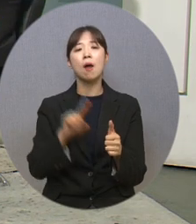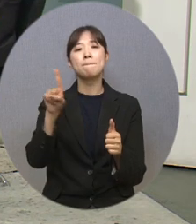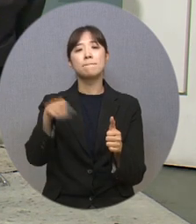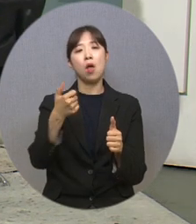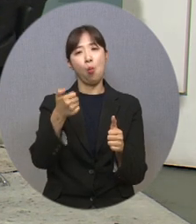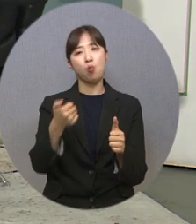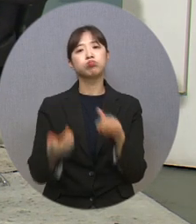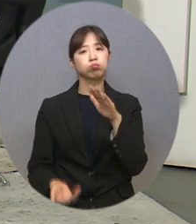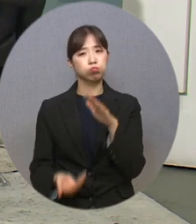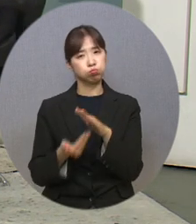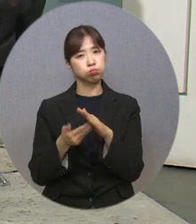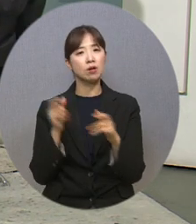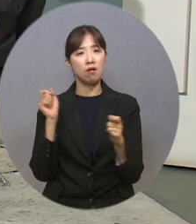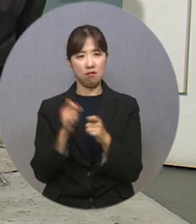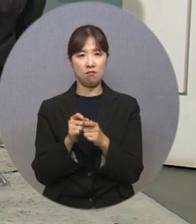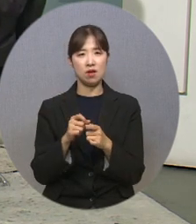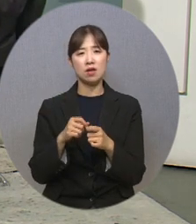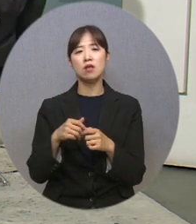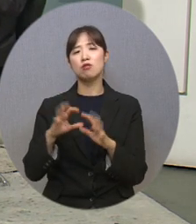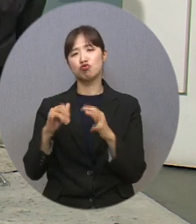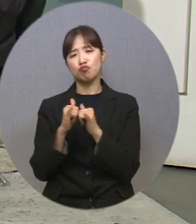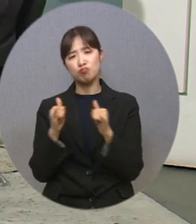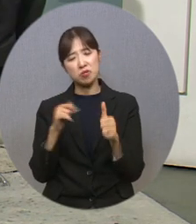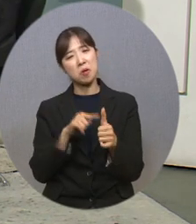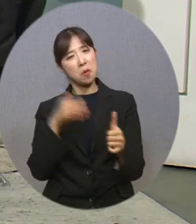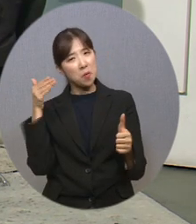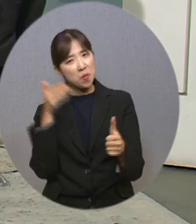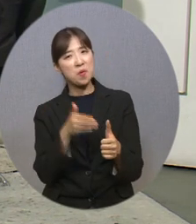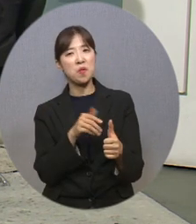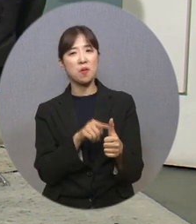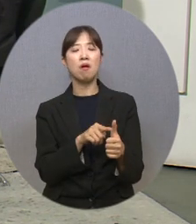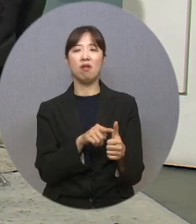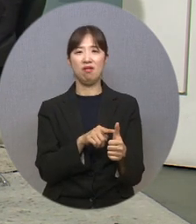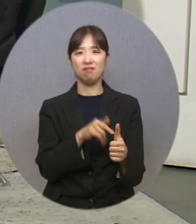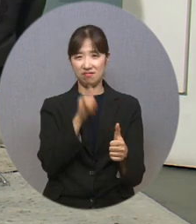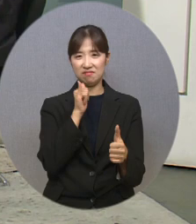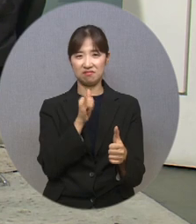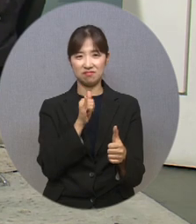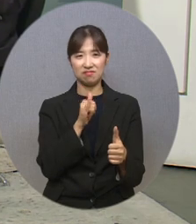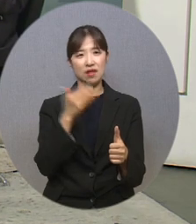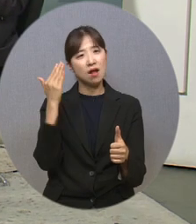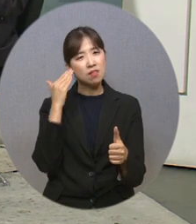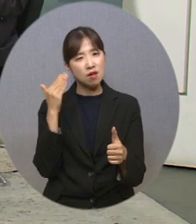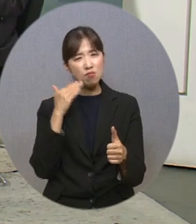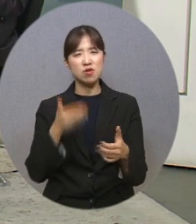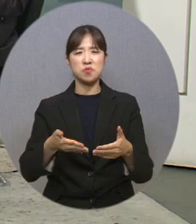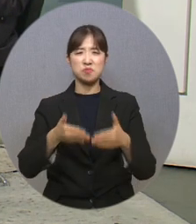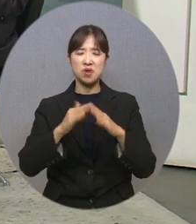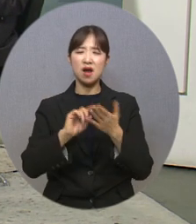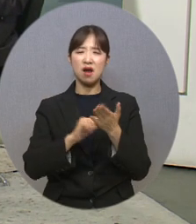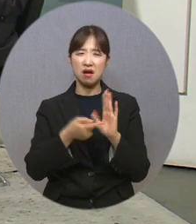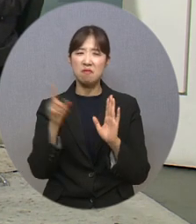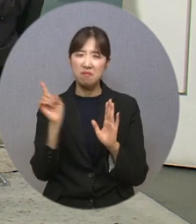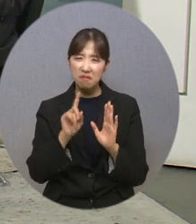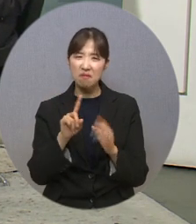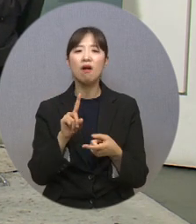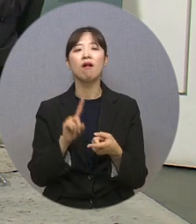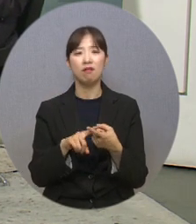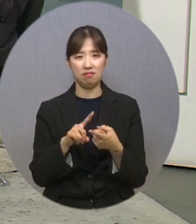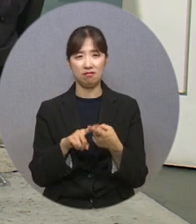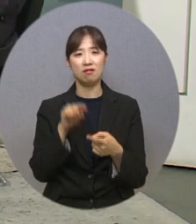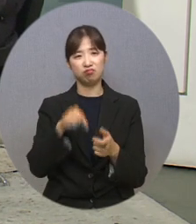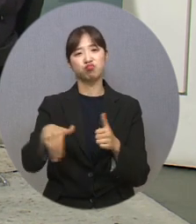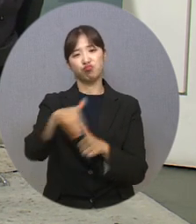정도로 국민이 집중이 시작이 됐거든요. 제대로 알자. 대한민국이 어떻게 건국이 됐는가. 그런